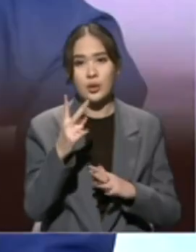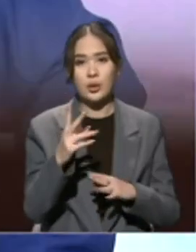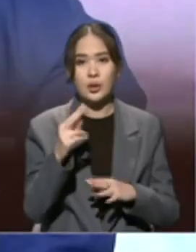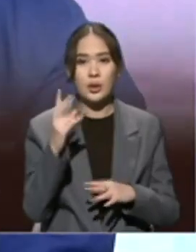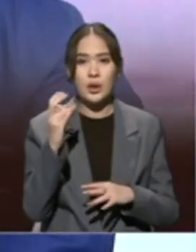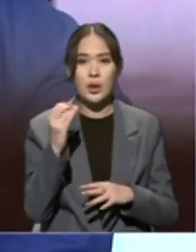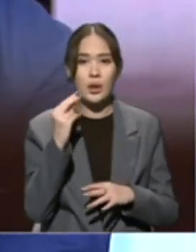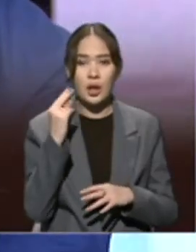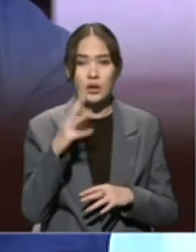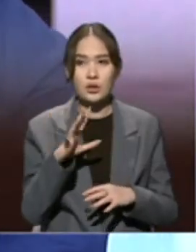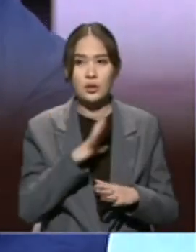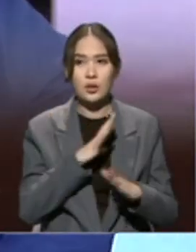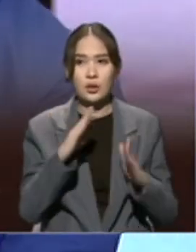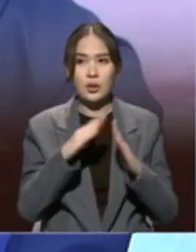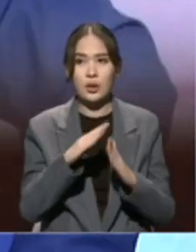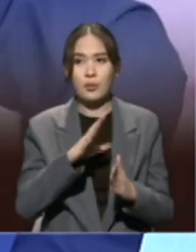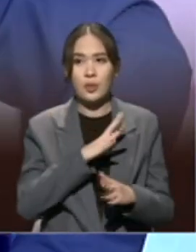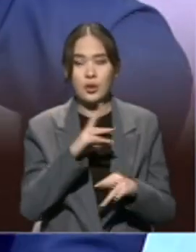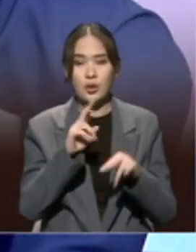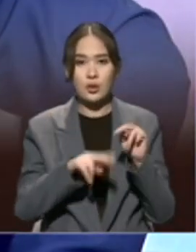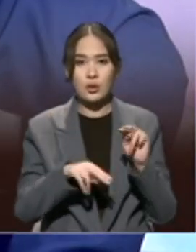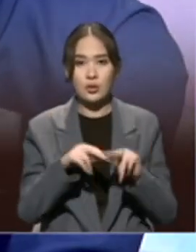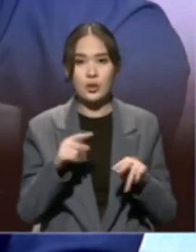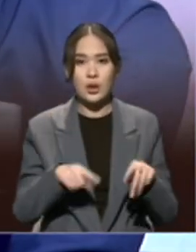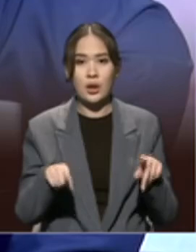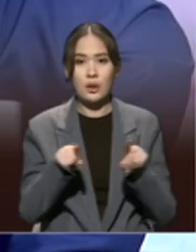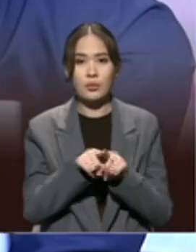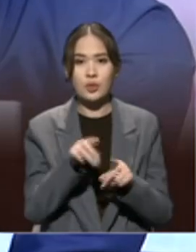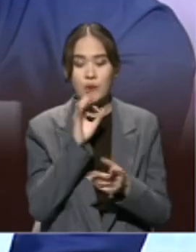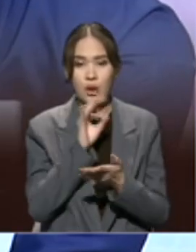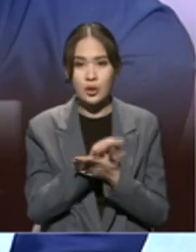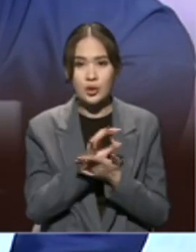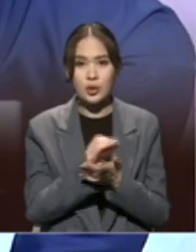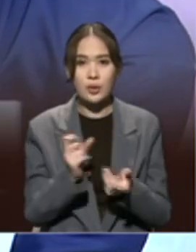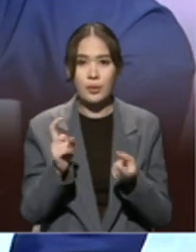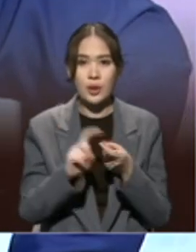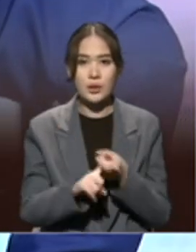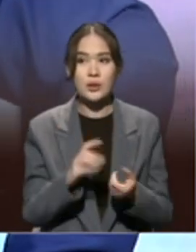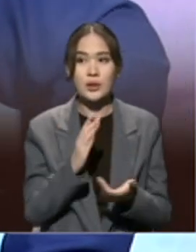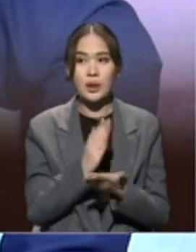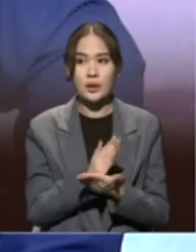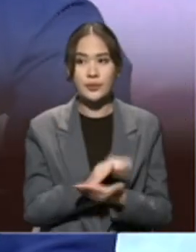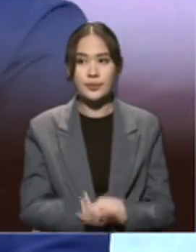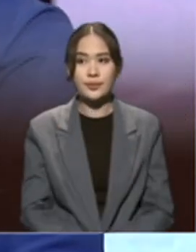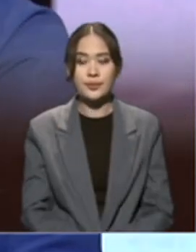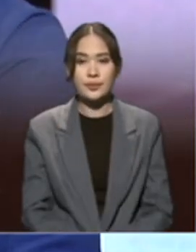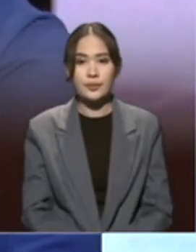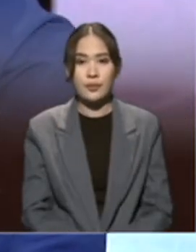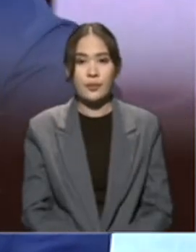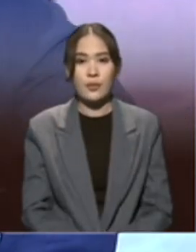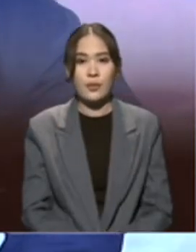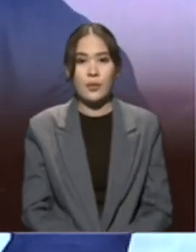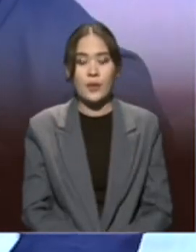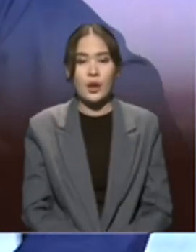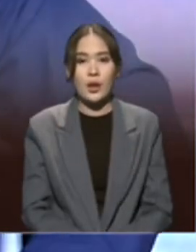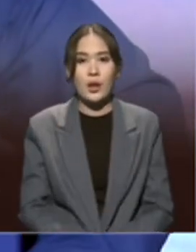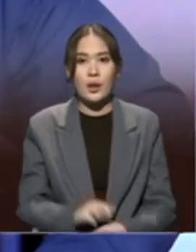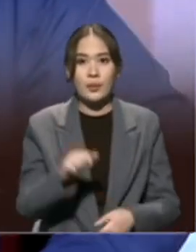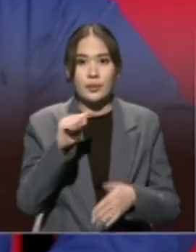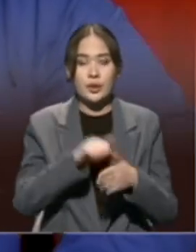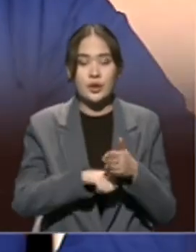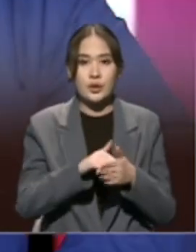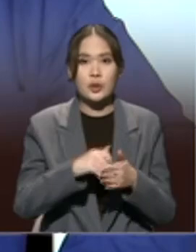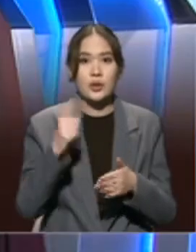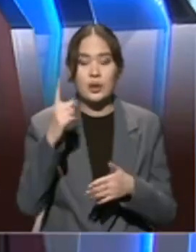ол сапасы да, ол енді құрылыс фирмасының жаңағы жауапкершілігіне байланысты болады. Бұл жерде салдармен күреспеуіміз керек қой. Себеппен бірінші кезекте